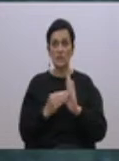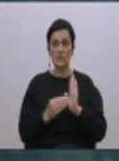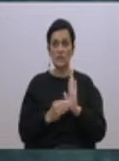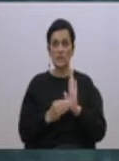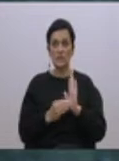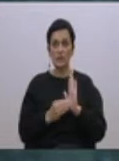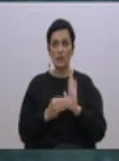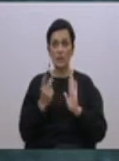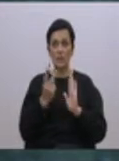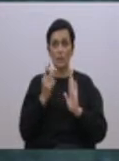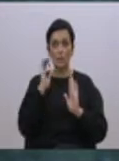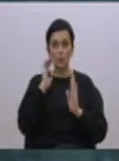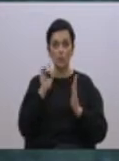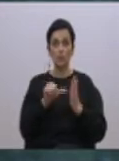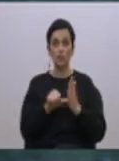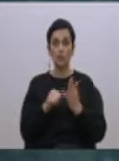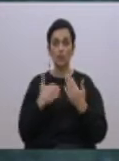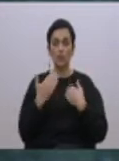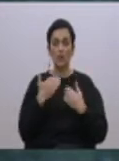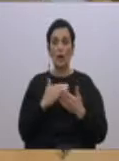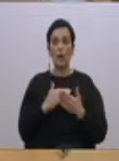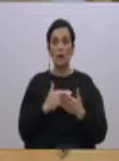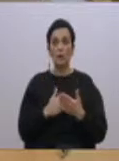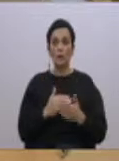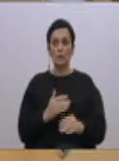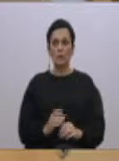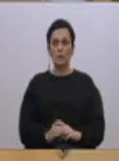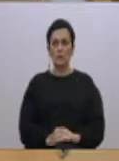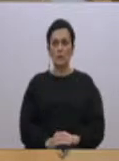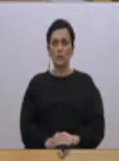taobaze, meure mosmenit, tot ce artot kentsiskhis rejim.